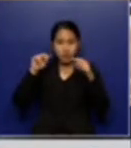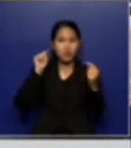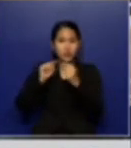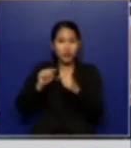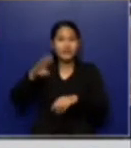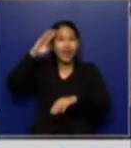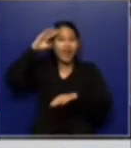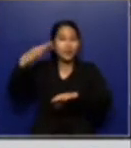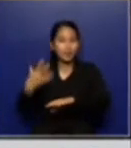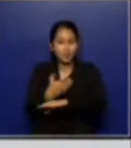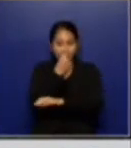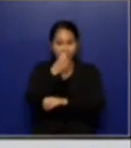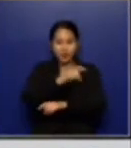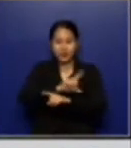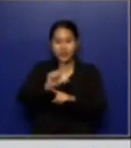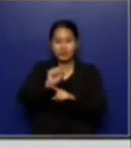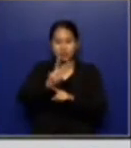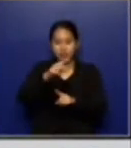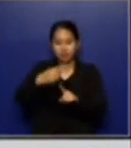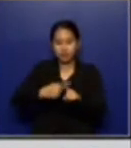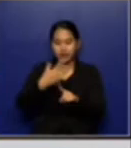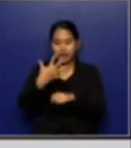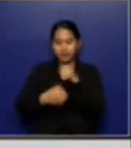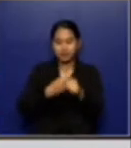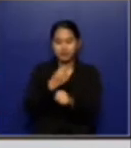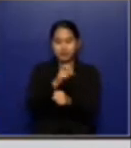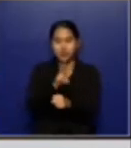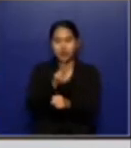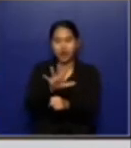ประหารตั้งแต่วันที่22พฤษภาคม